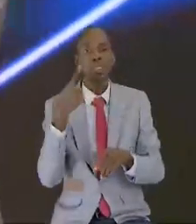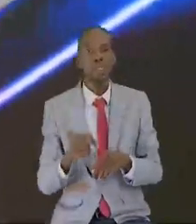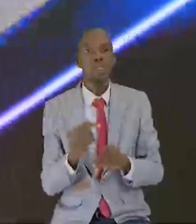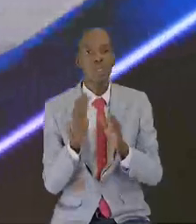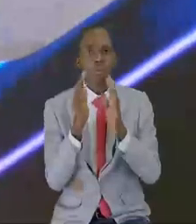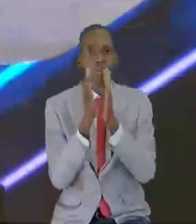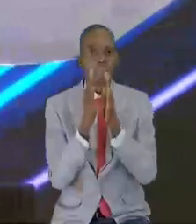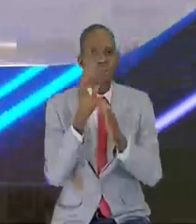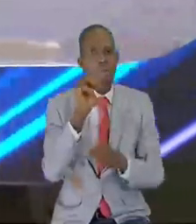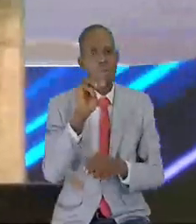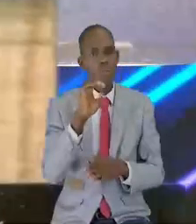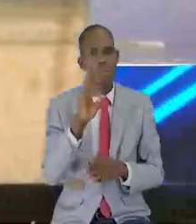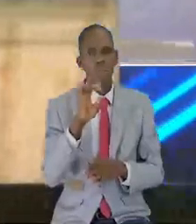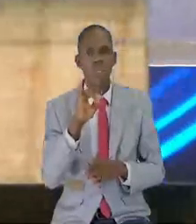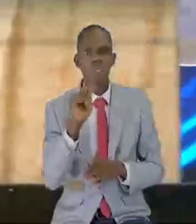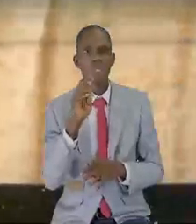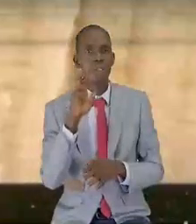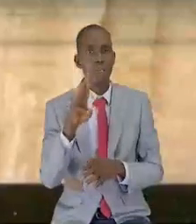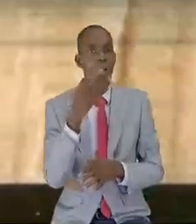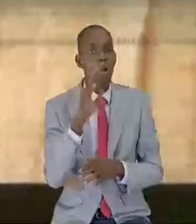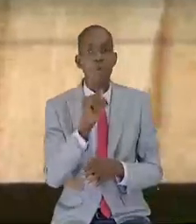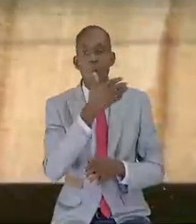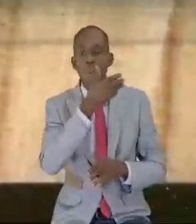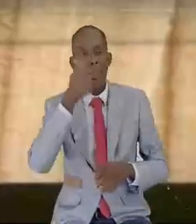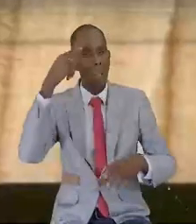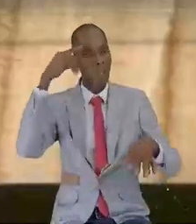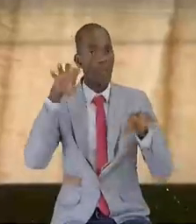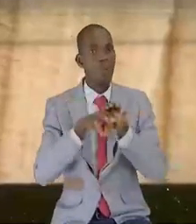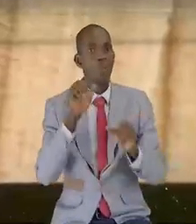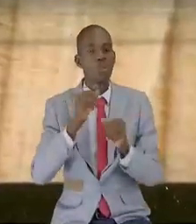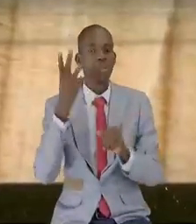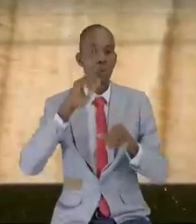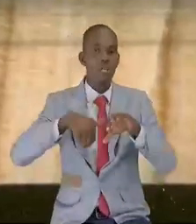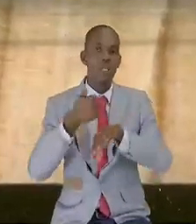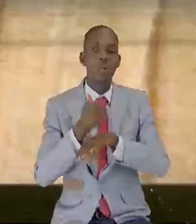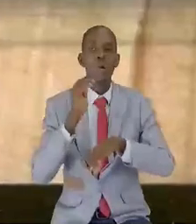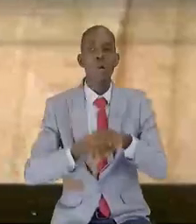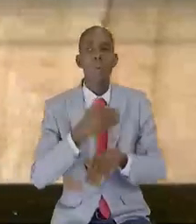été établie sur de meilleures promesses.